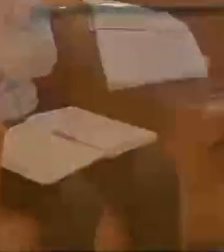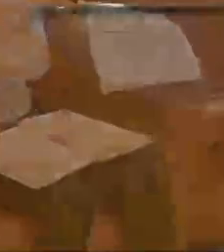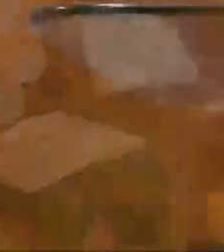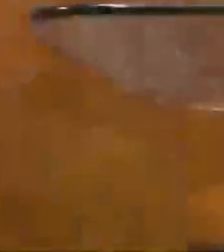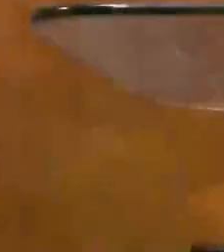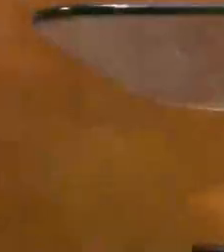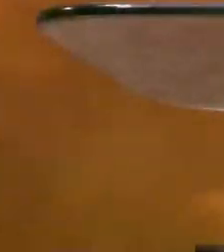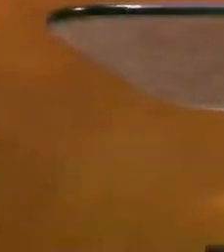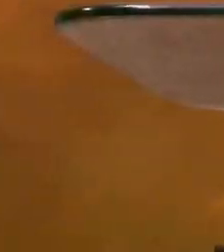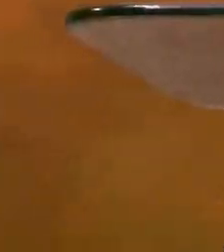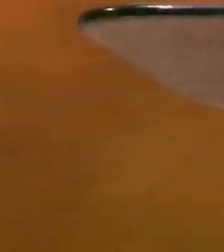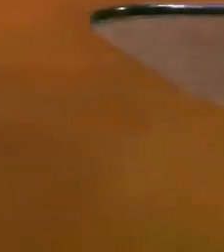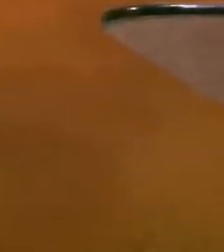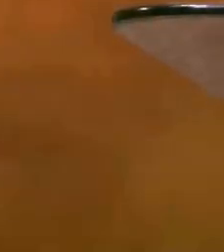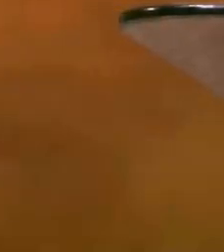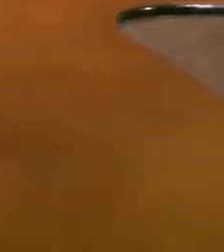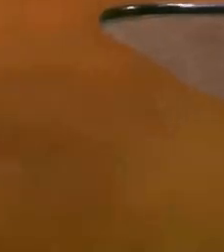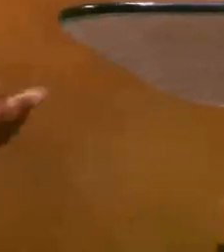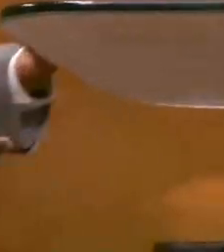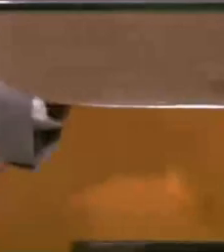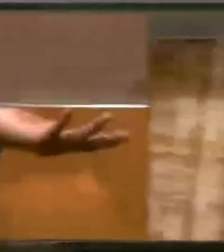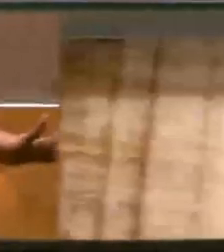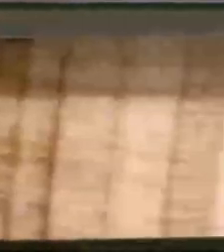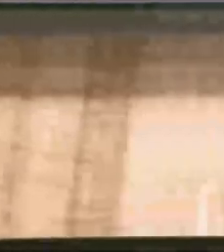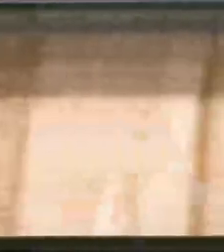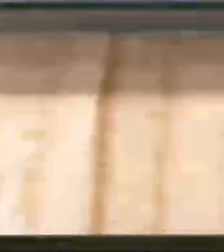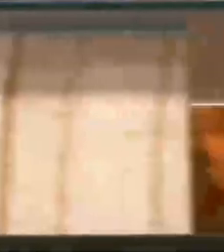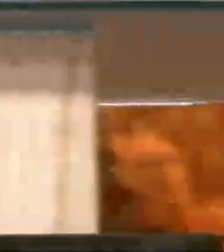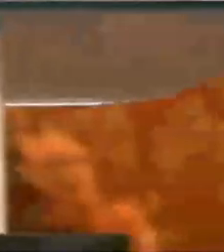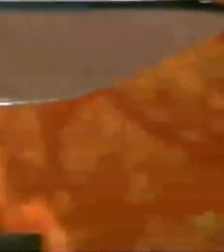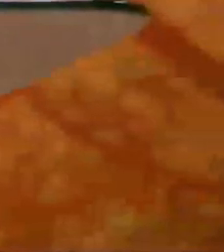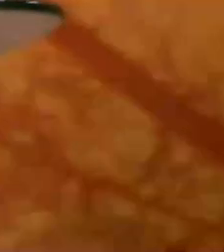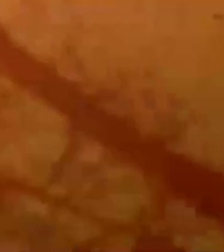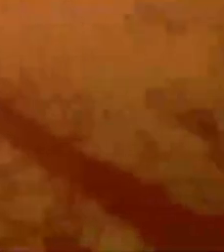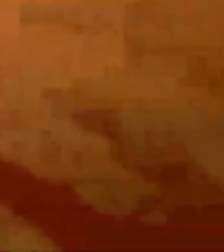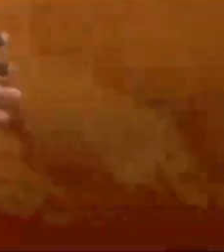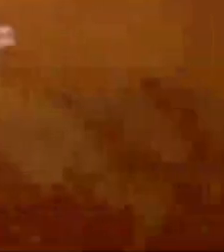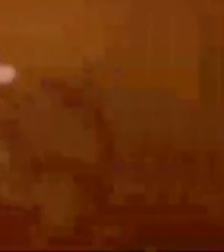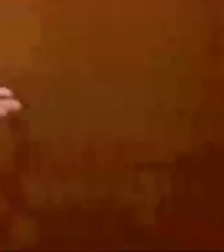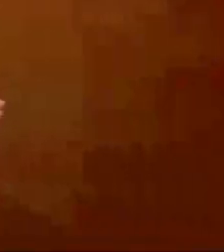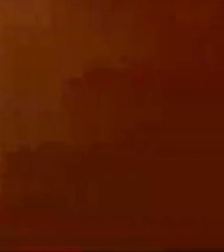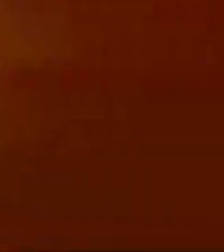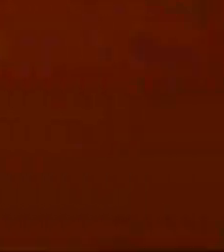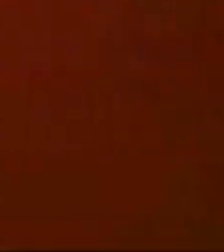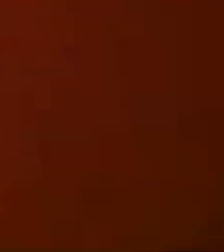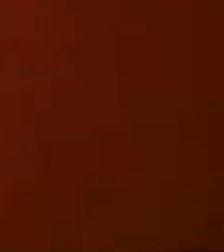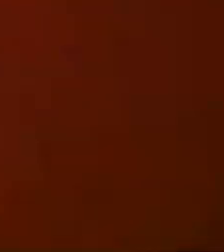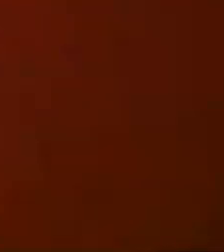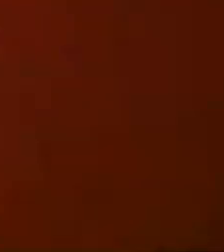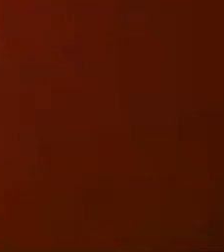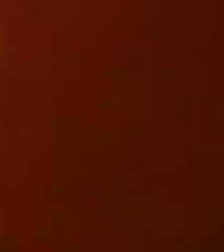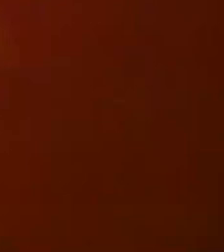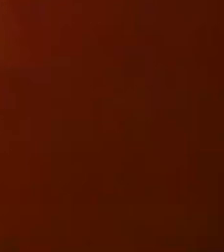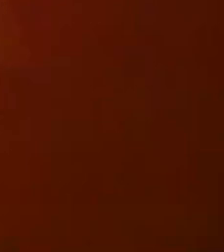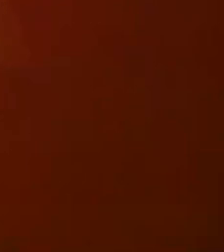vous sortez, comme vous quittez le monde, donc vous avez la foi au commencement, vous avez la foi pour continuer, vous avez la